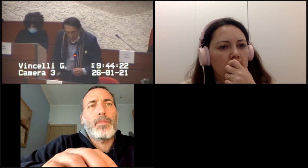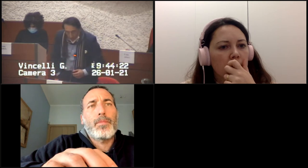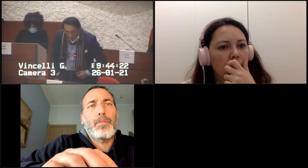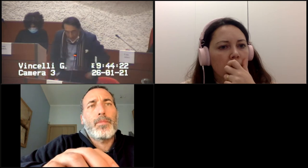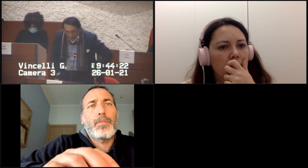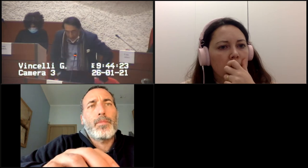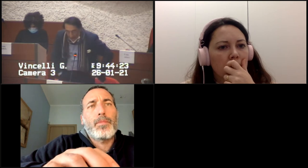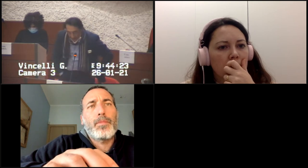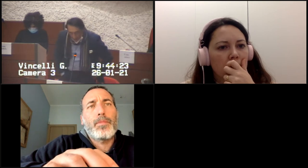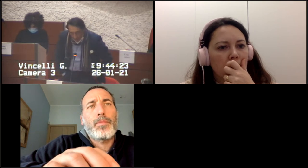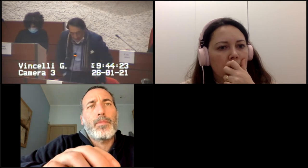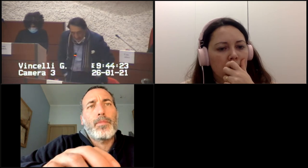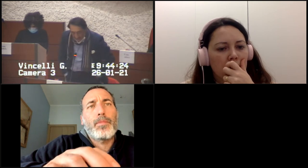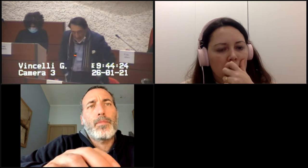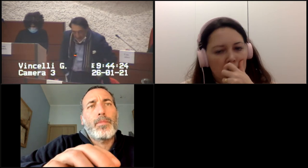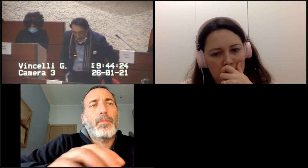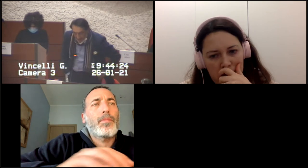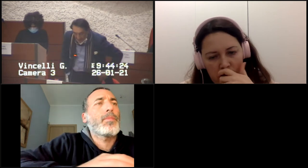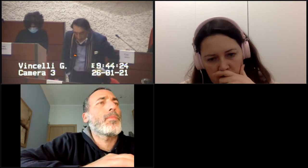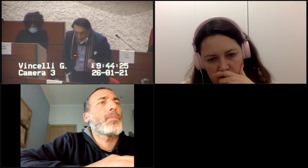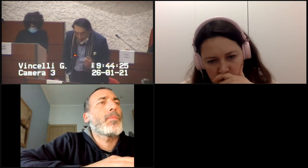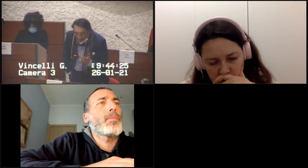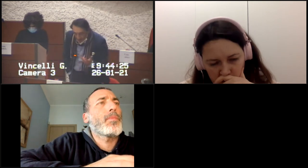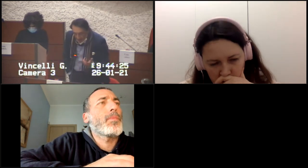riesco a comprendere questa